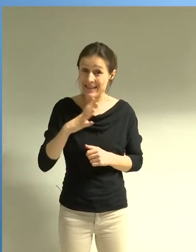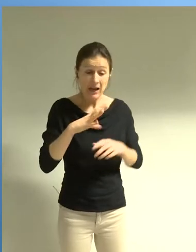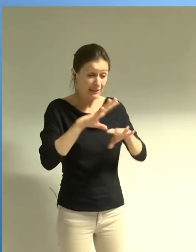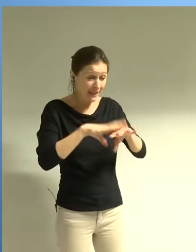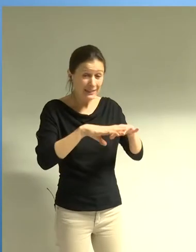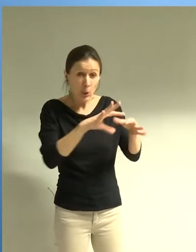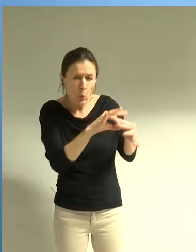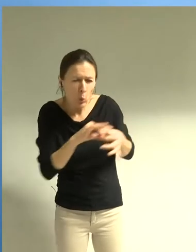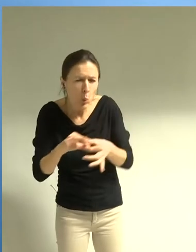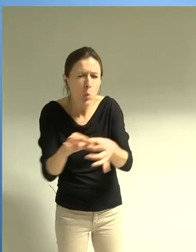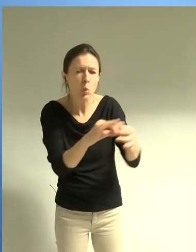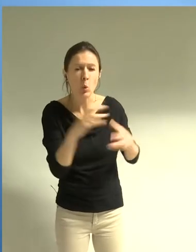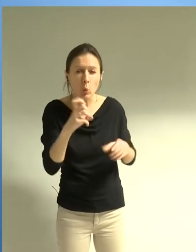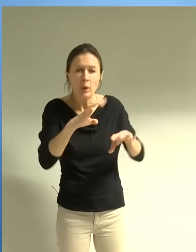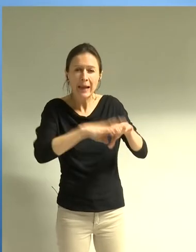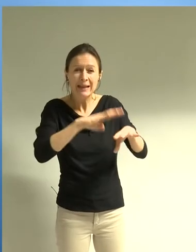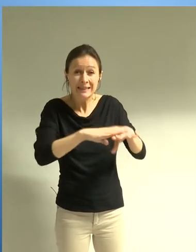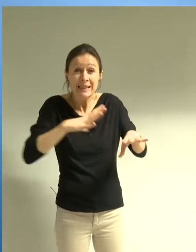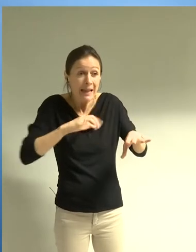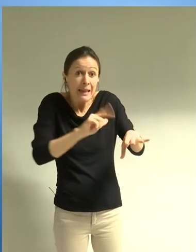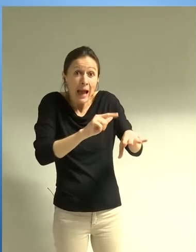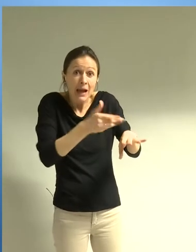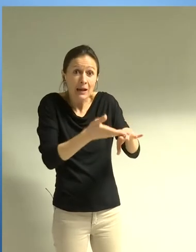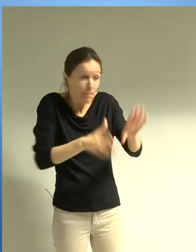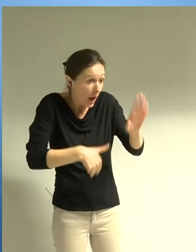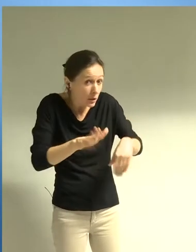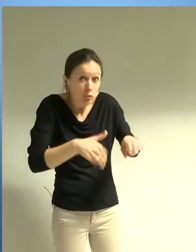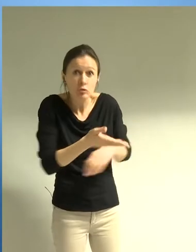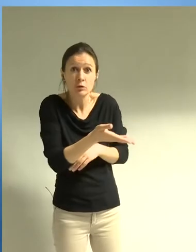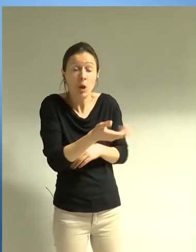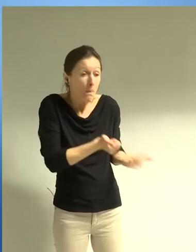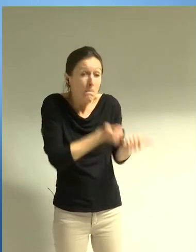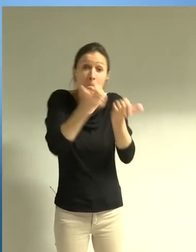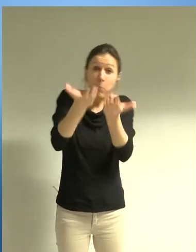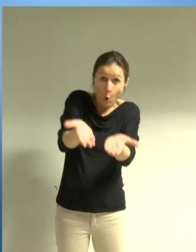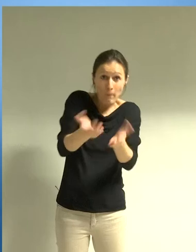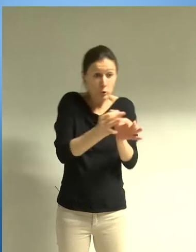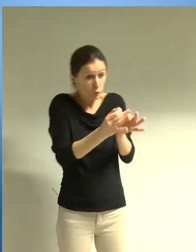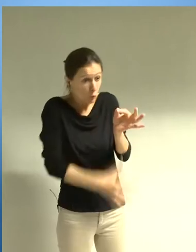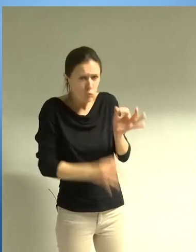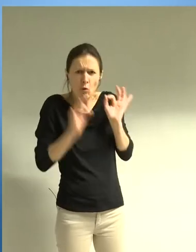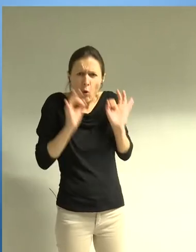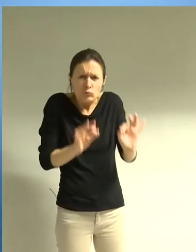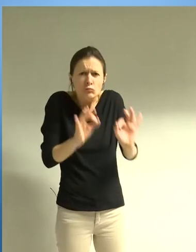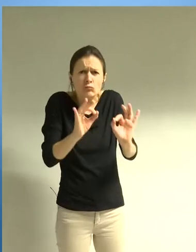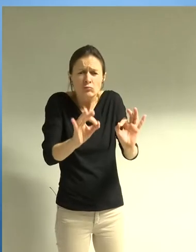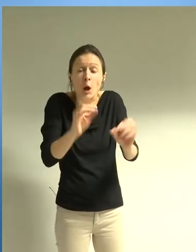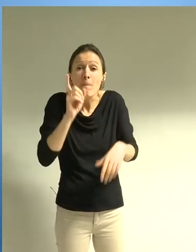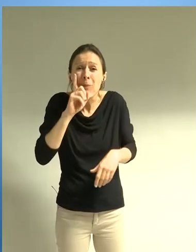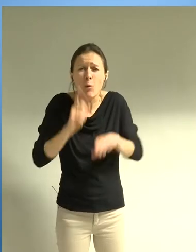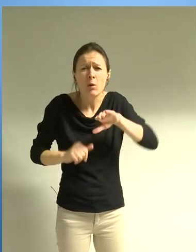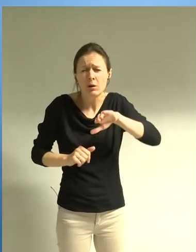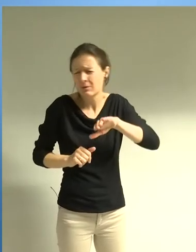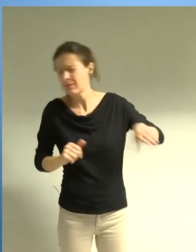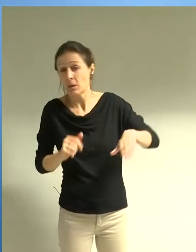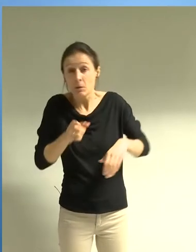fonctionne qui vous propose des solutions viables pourquoi absolument les exclure pourquoi inventer une charte